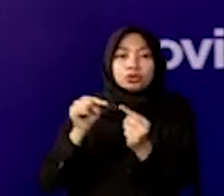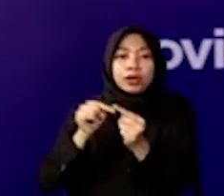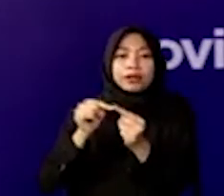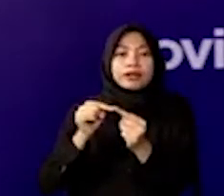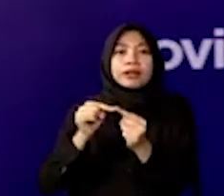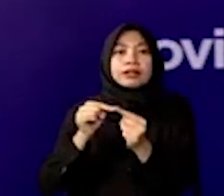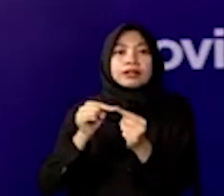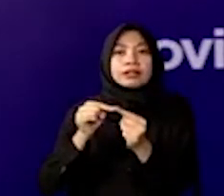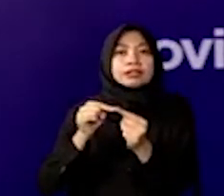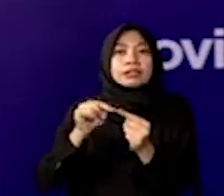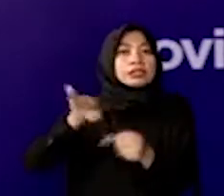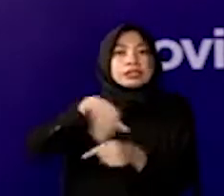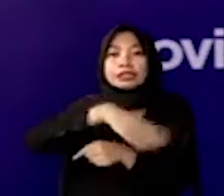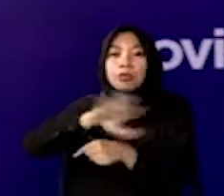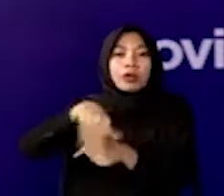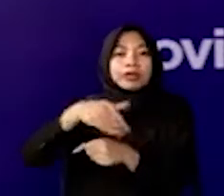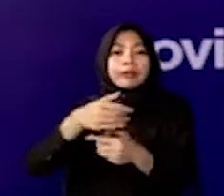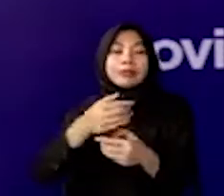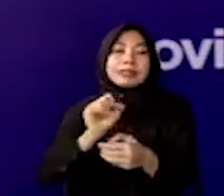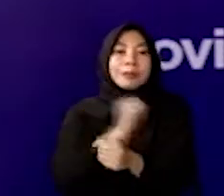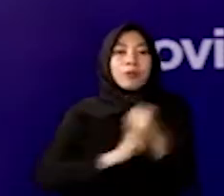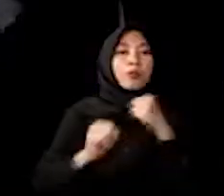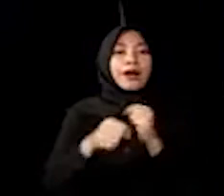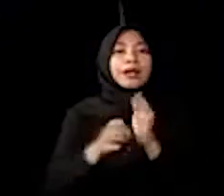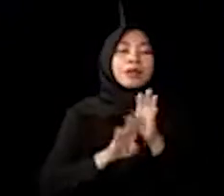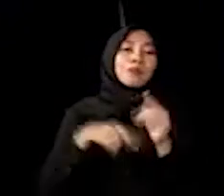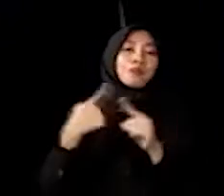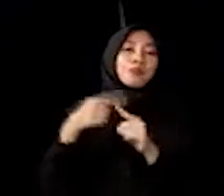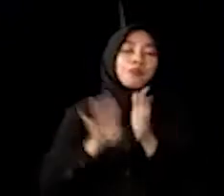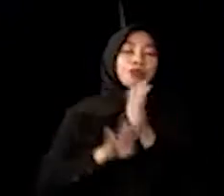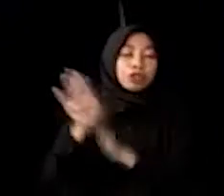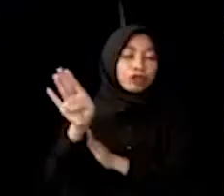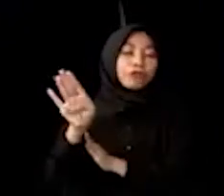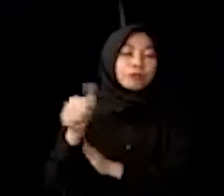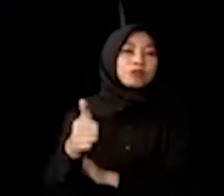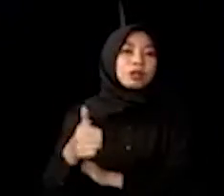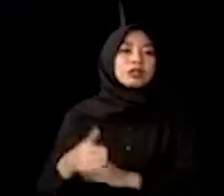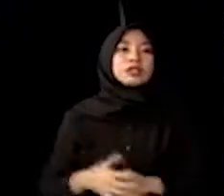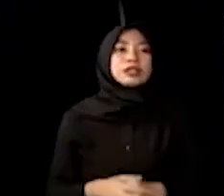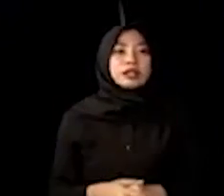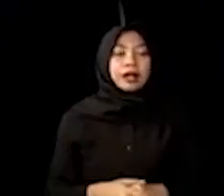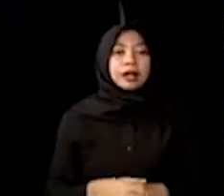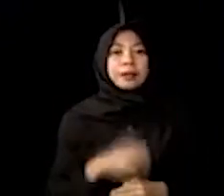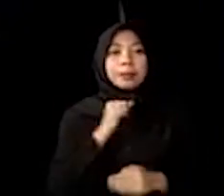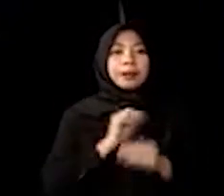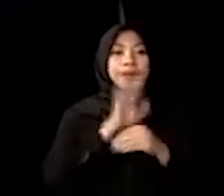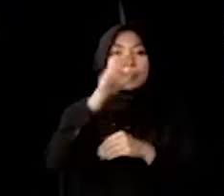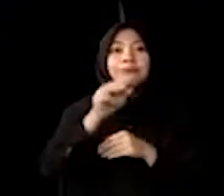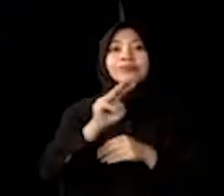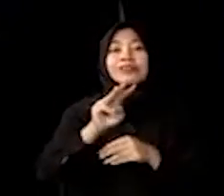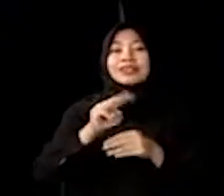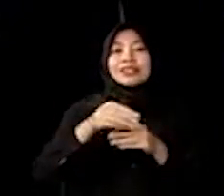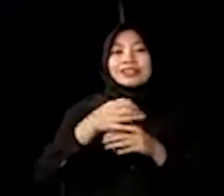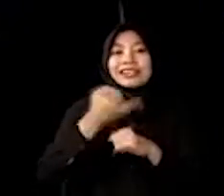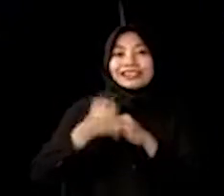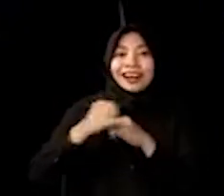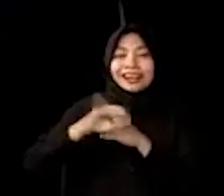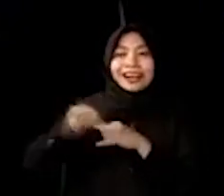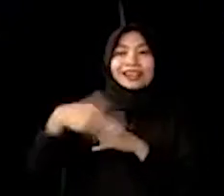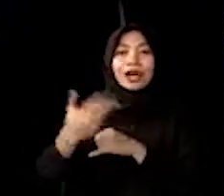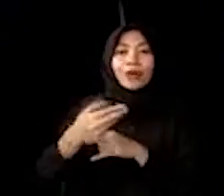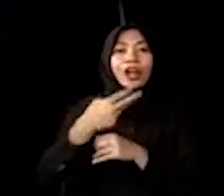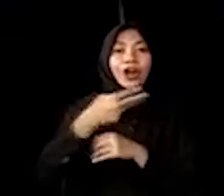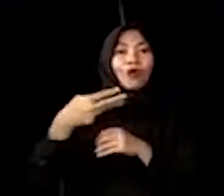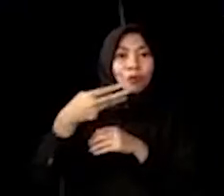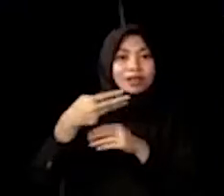transformasi secara struktural keseluruhan artinya dengan kebijakan seperti ini di Kuartal keempat diperkirakan ekonomi kita sudah kembali positif begitu